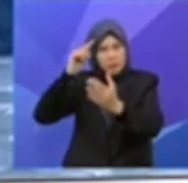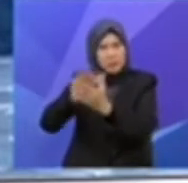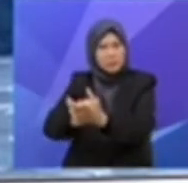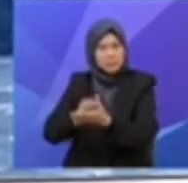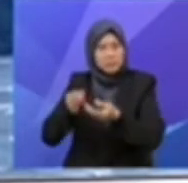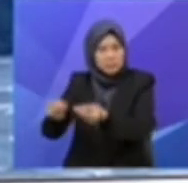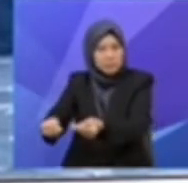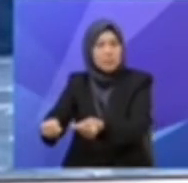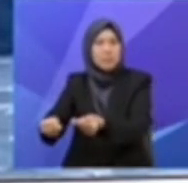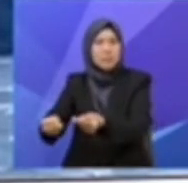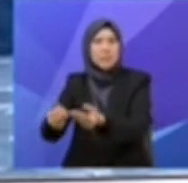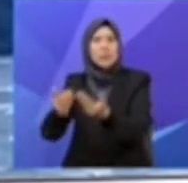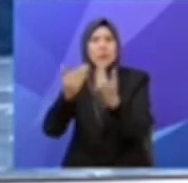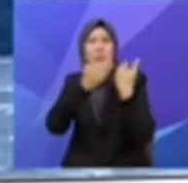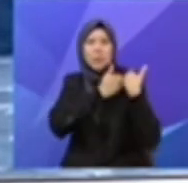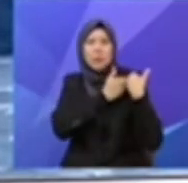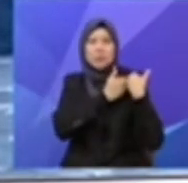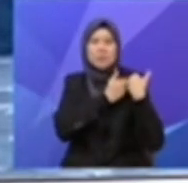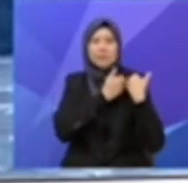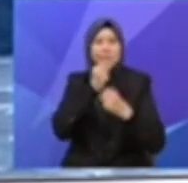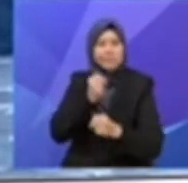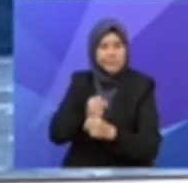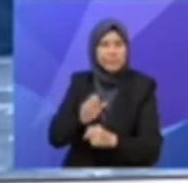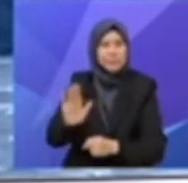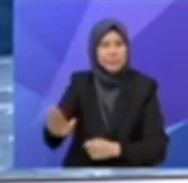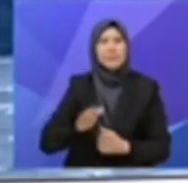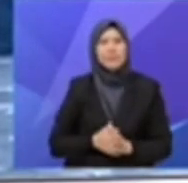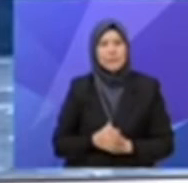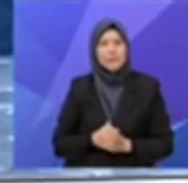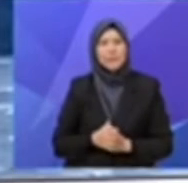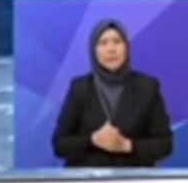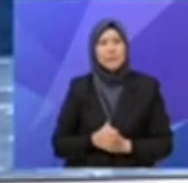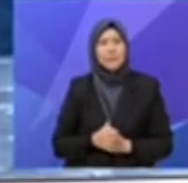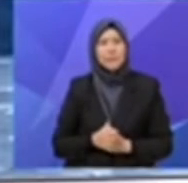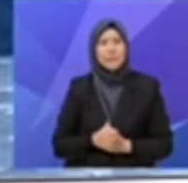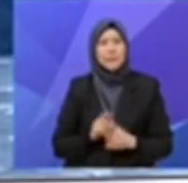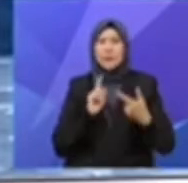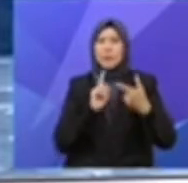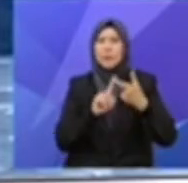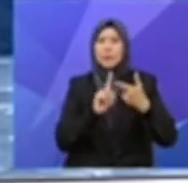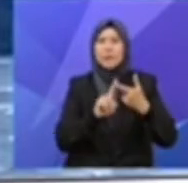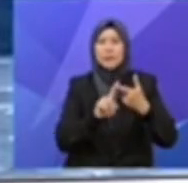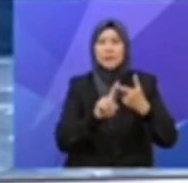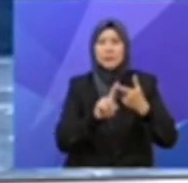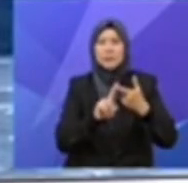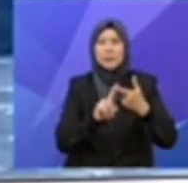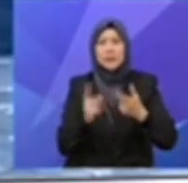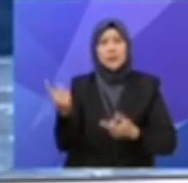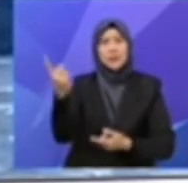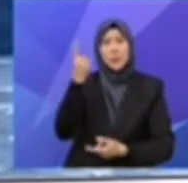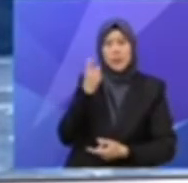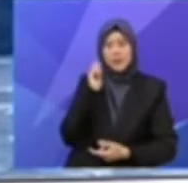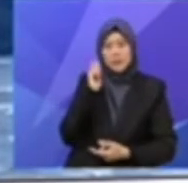untuk meneruskan tugasnya dari yang keduanya kita bertandakan soalan ini